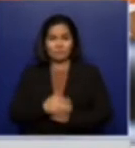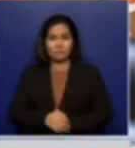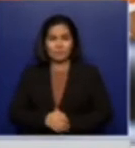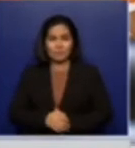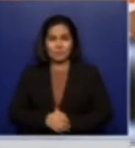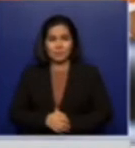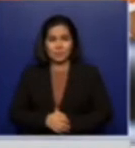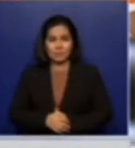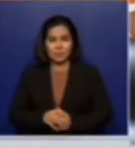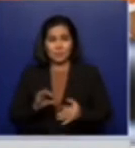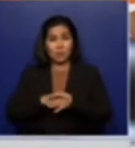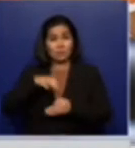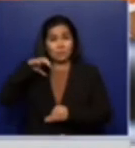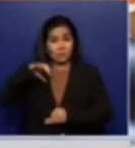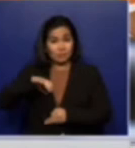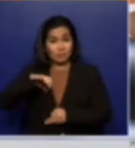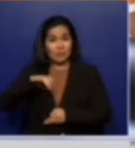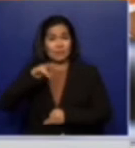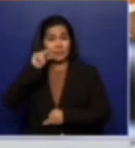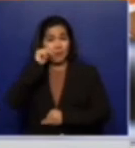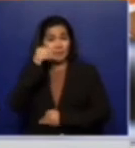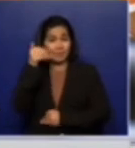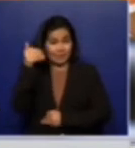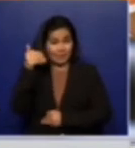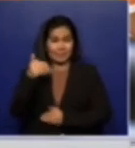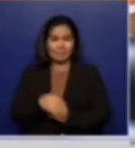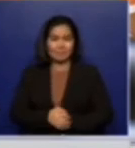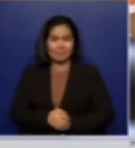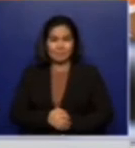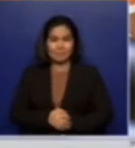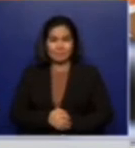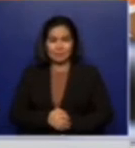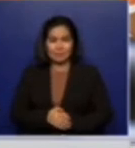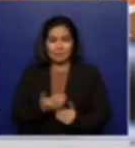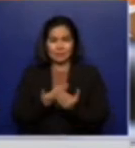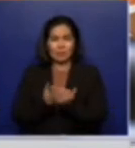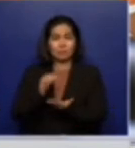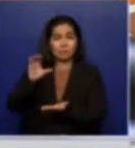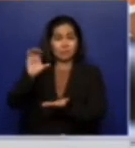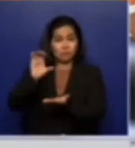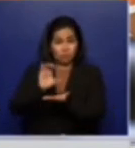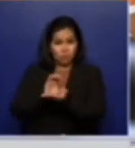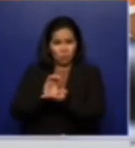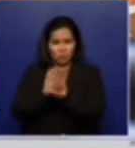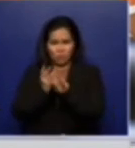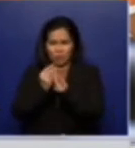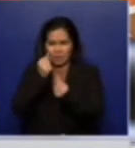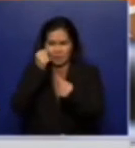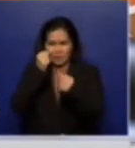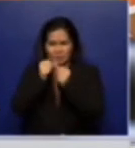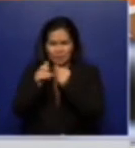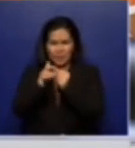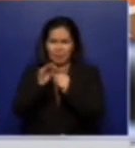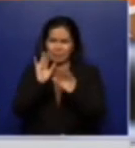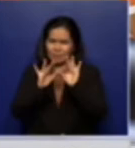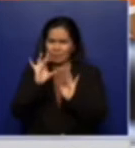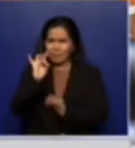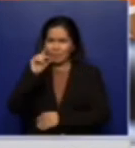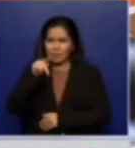รสำนักงานทรัพยากรน้ำแห่งชาติเนี่ยมีงบประมาณผมจำตัวเลขได้ไม่แน่นอนว่า 8,000 กว่